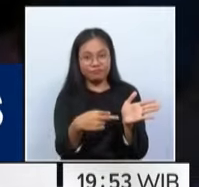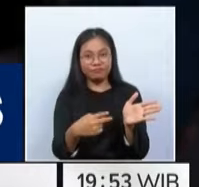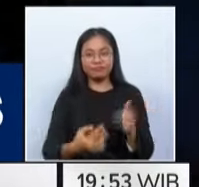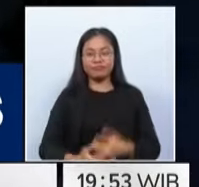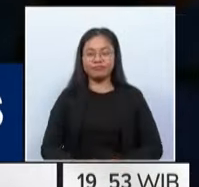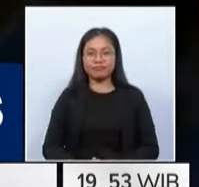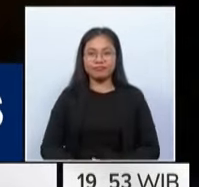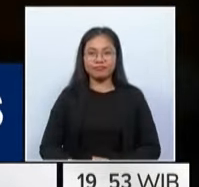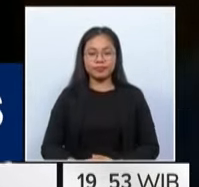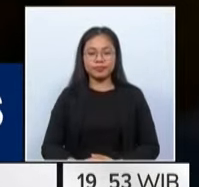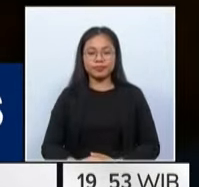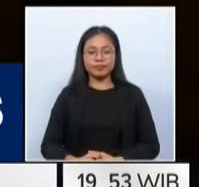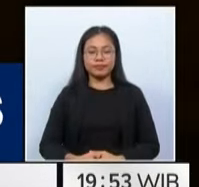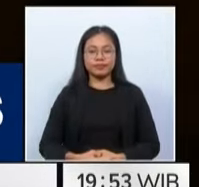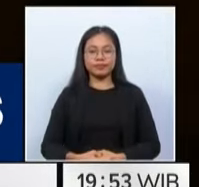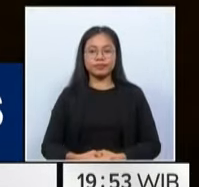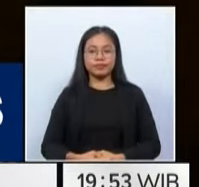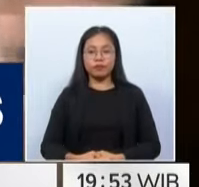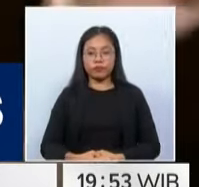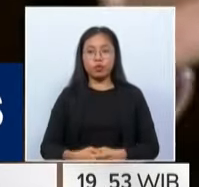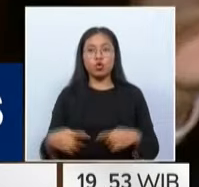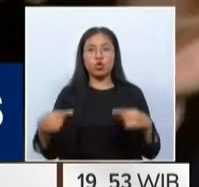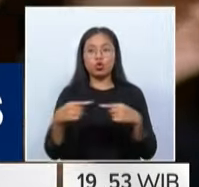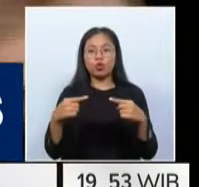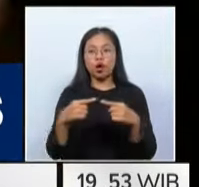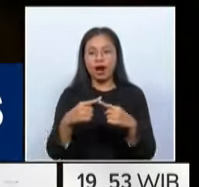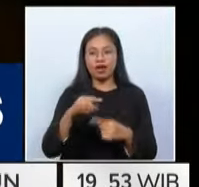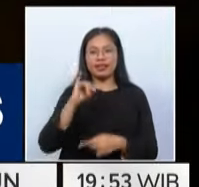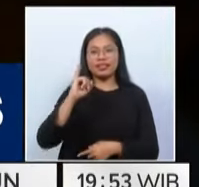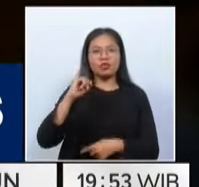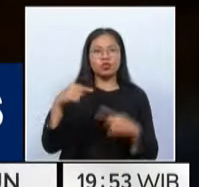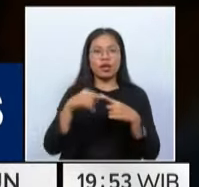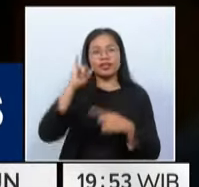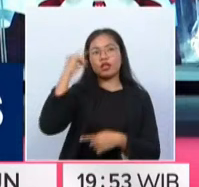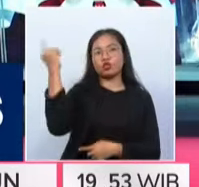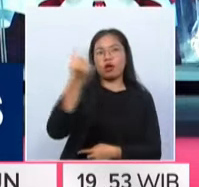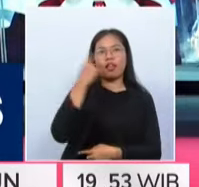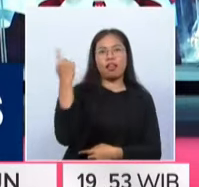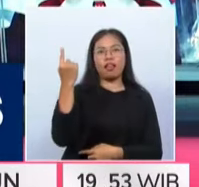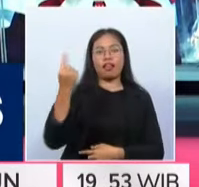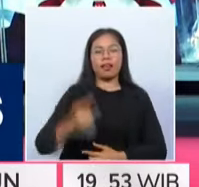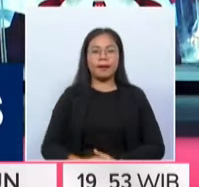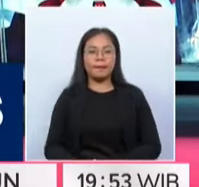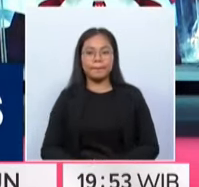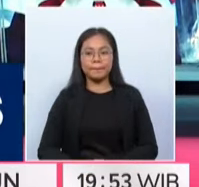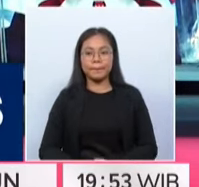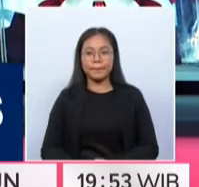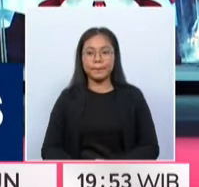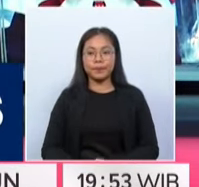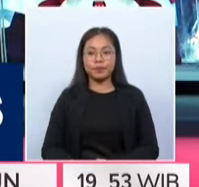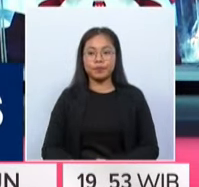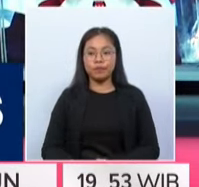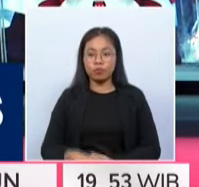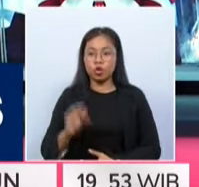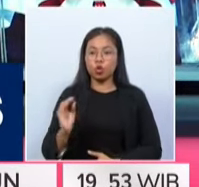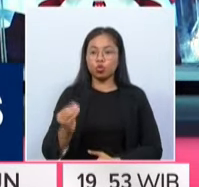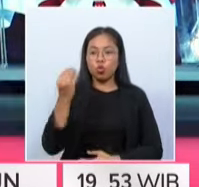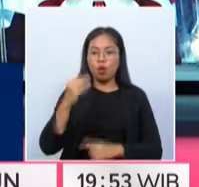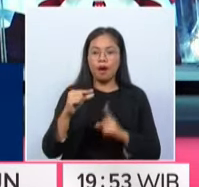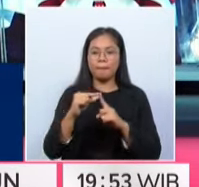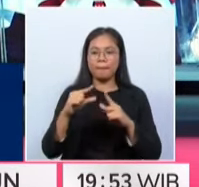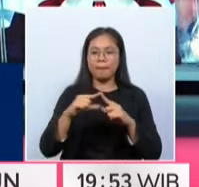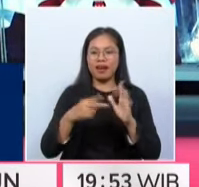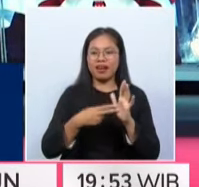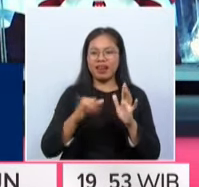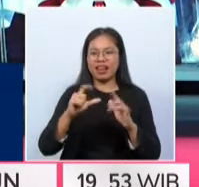bersama-sama hubungan Inter H internasional Baik saya akan mengundang ketua panelis Prof hikmahanto Juana untuk mengambil undian